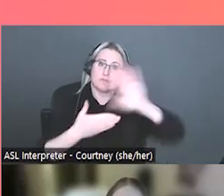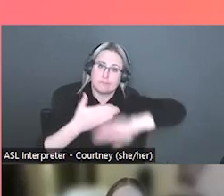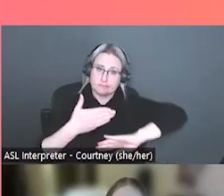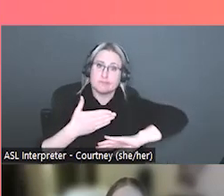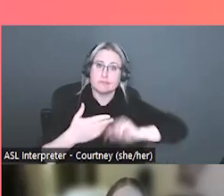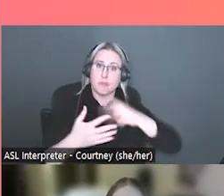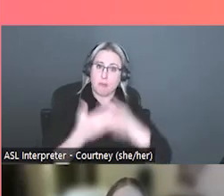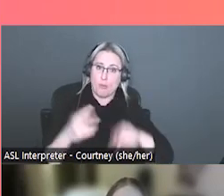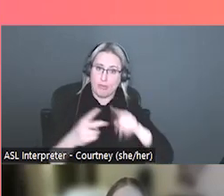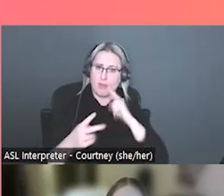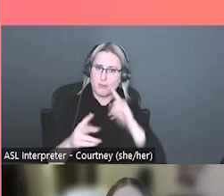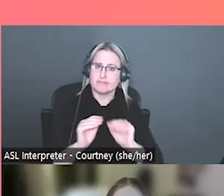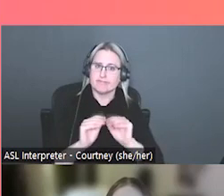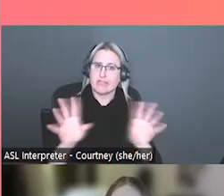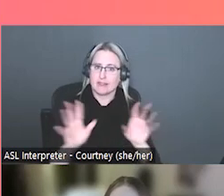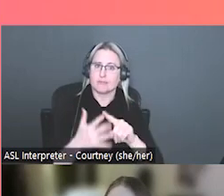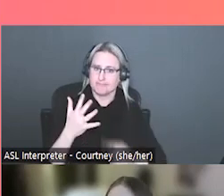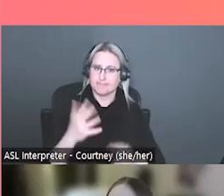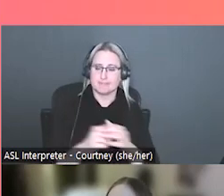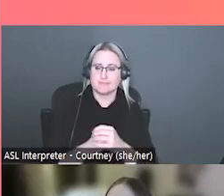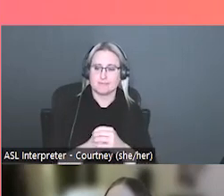fois visibles et invisibles.